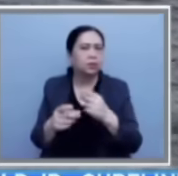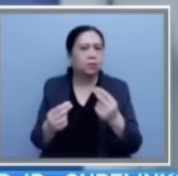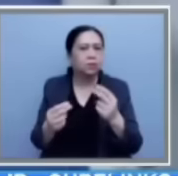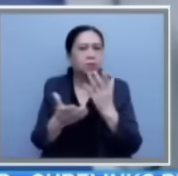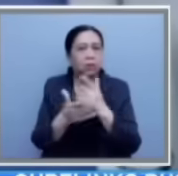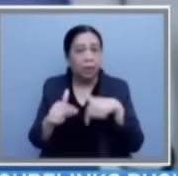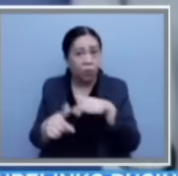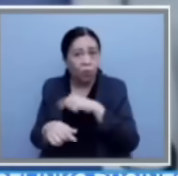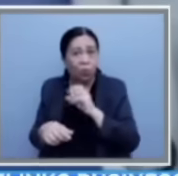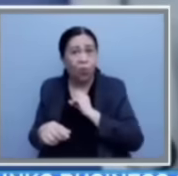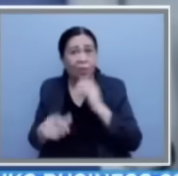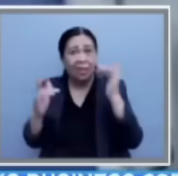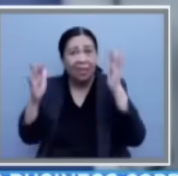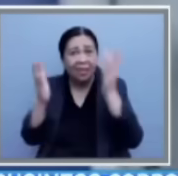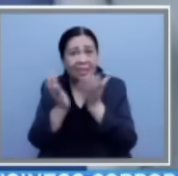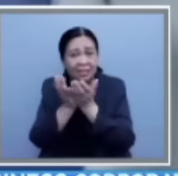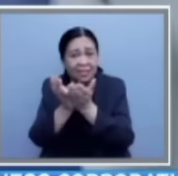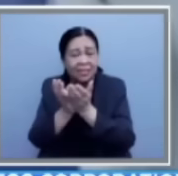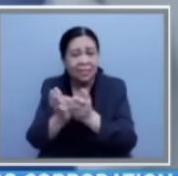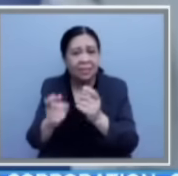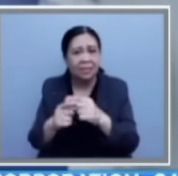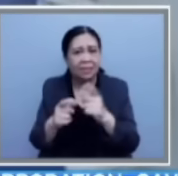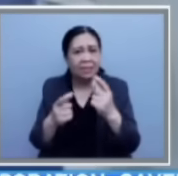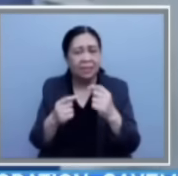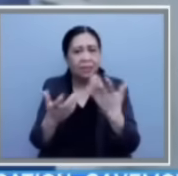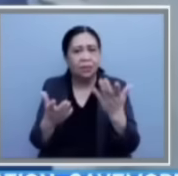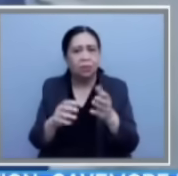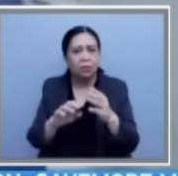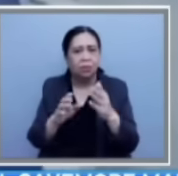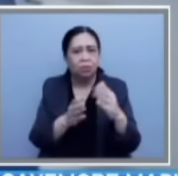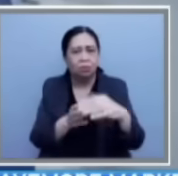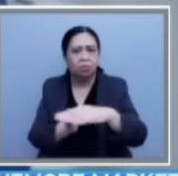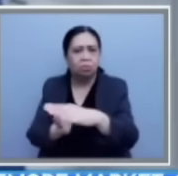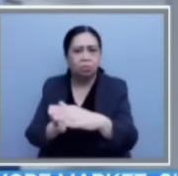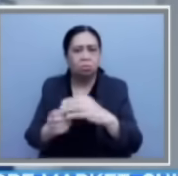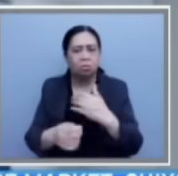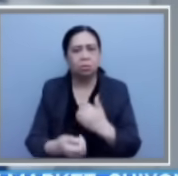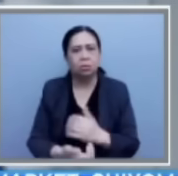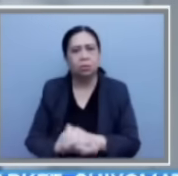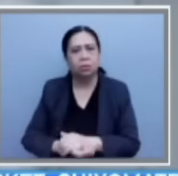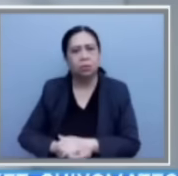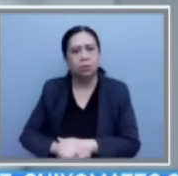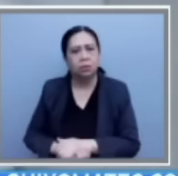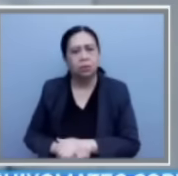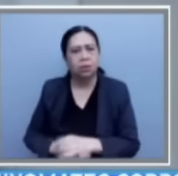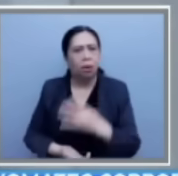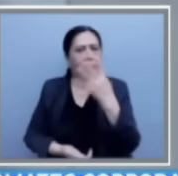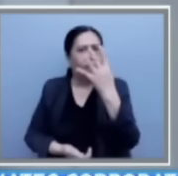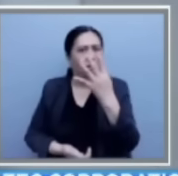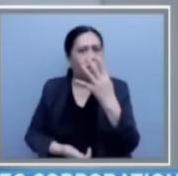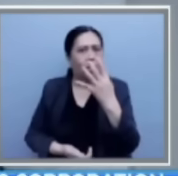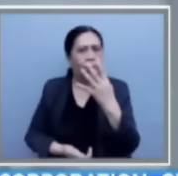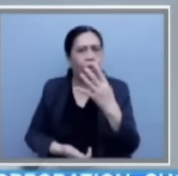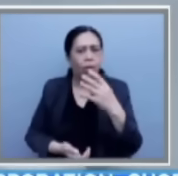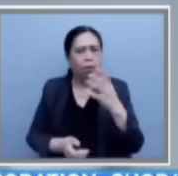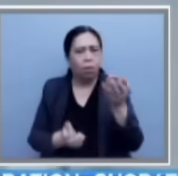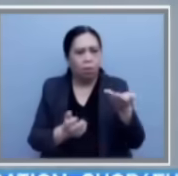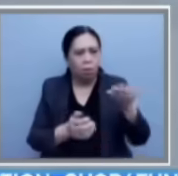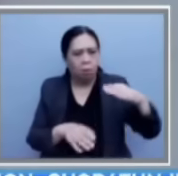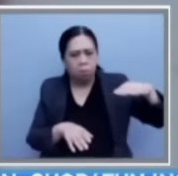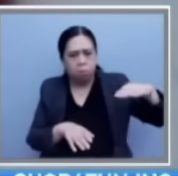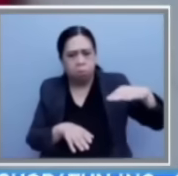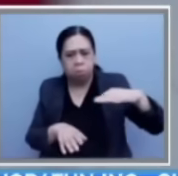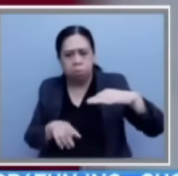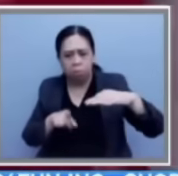ay ah pilit itong hinihiwalay nung hindi isa kundi apat talaga na coast guard sobrang